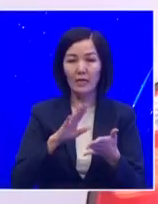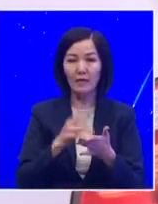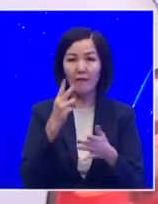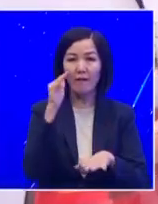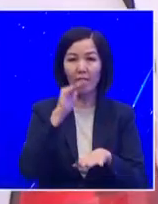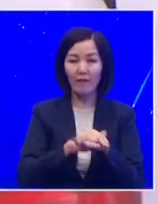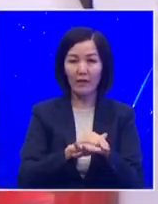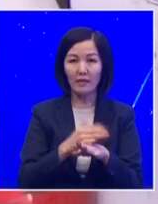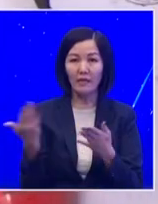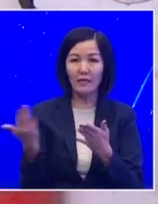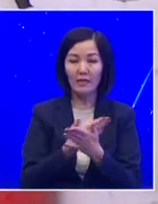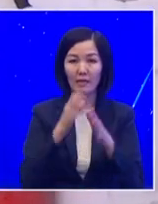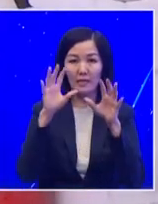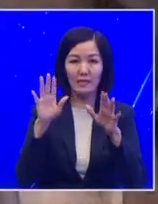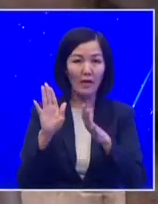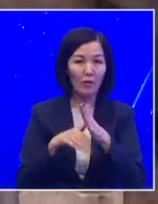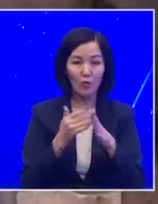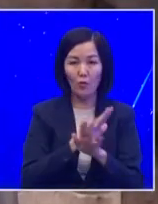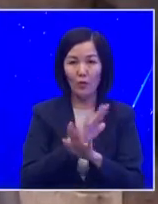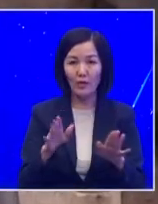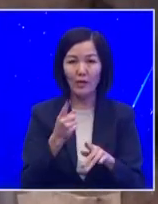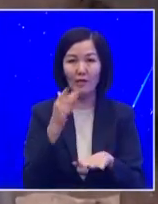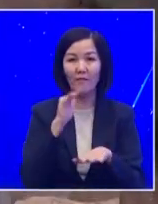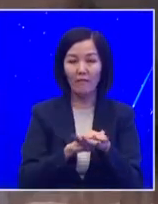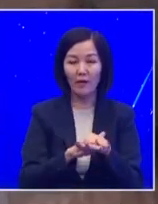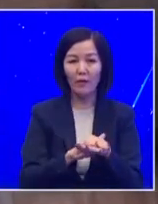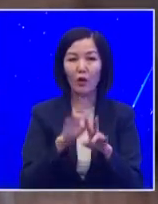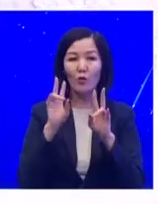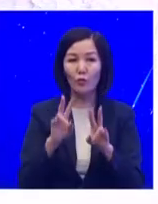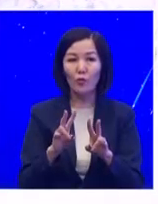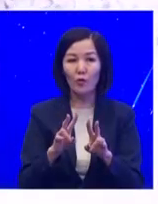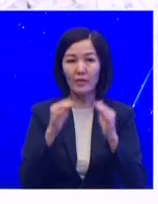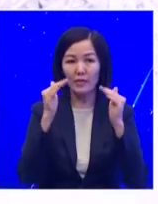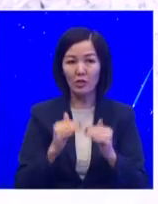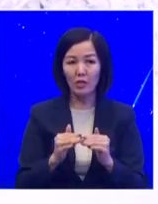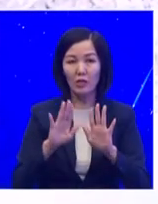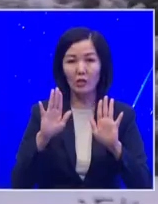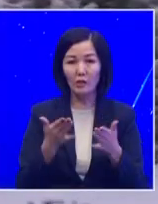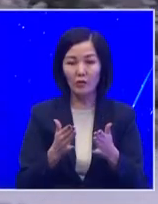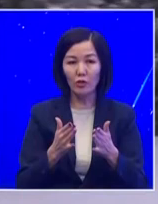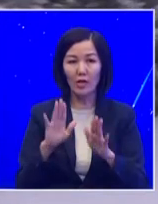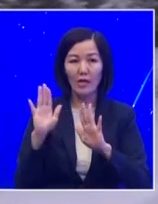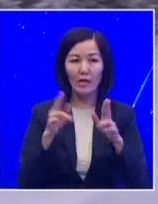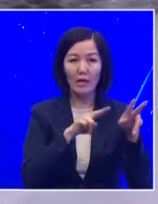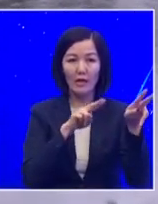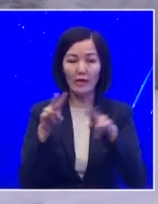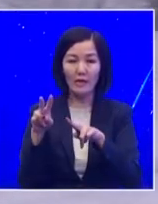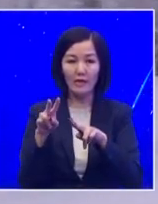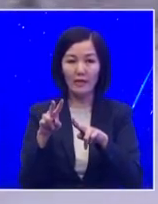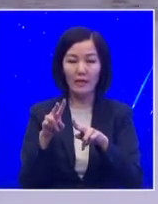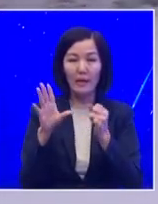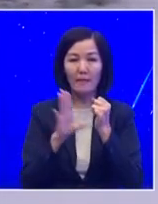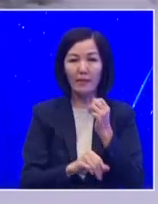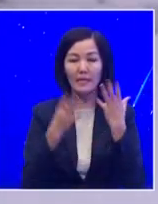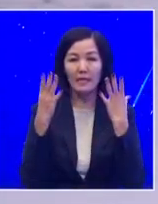2 факта незаконной вырубки хвойных деревьев. В этом году 1 факт. Однако, несмотря на снижение случаев, охранять лесные массивы от нерадивых граждан в